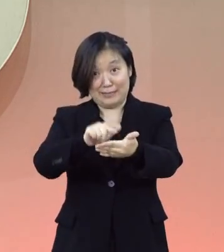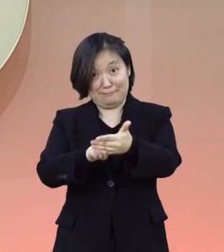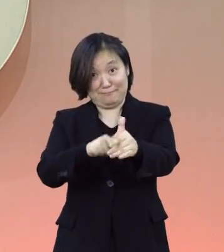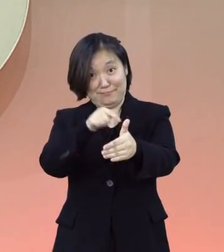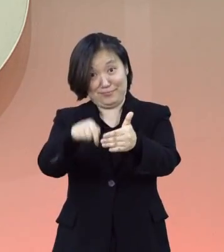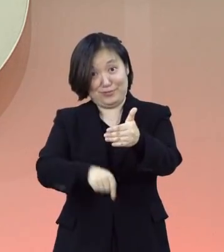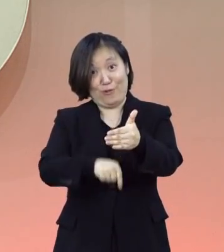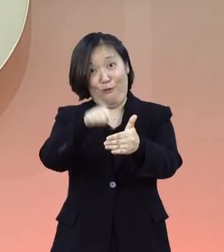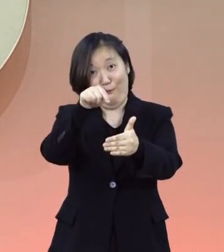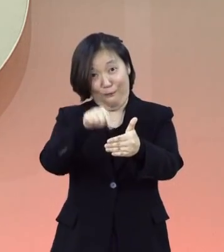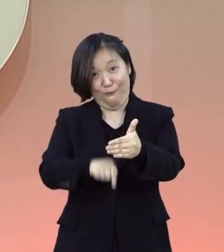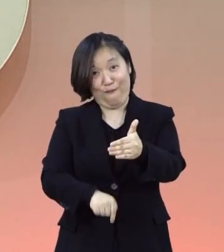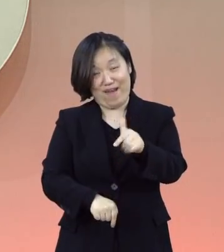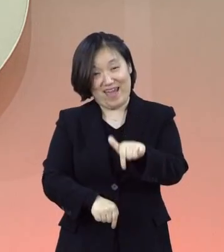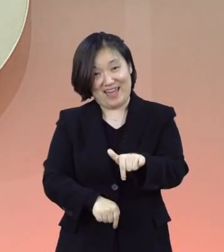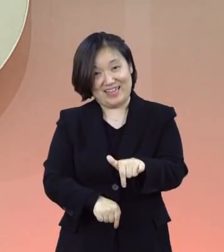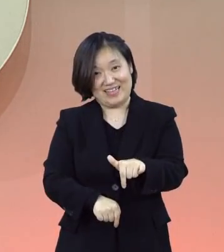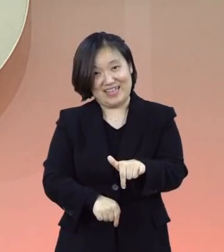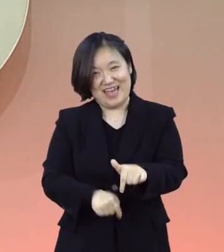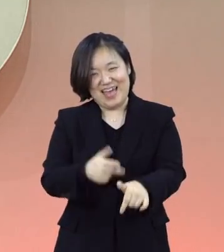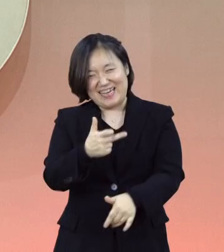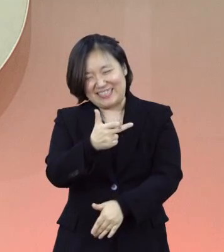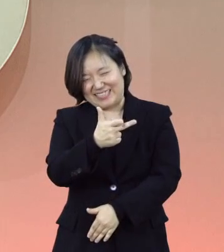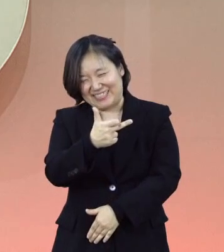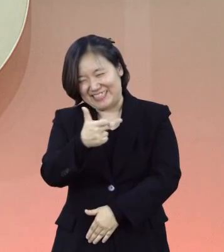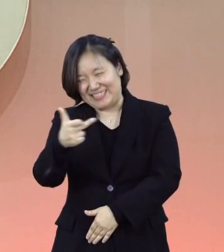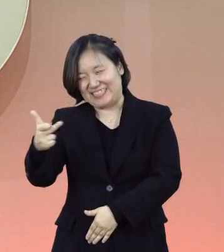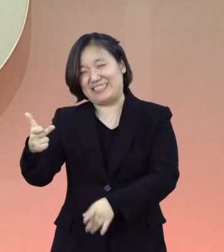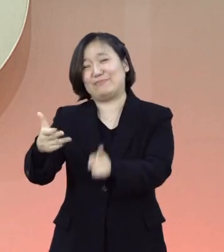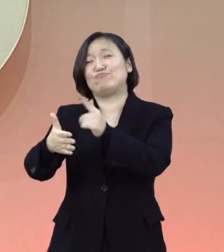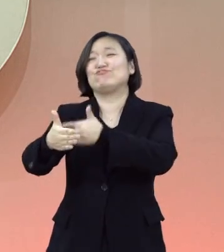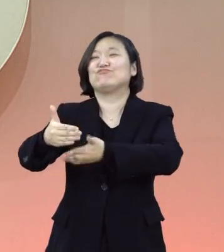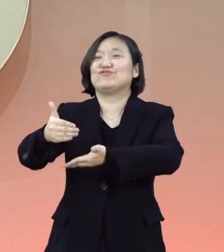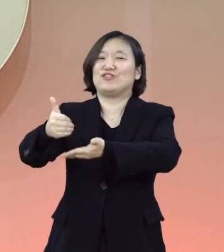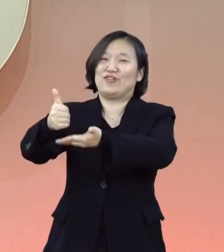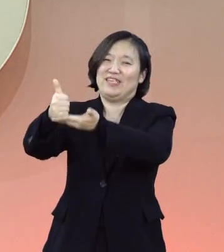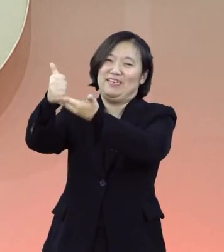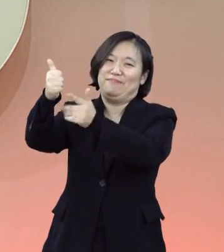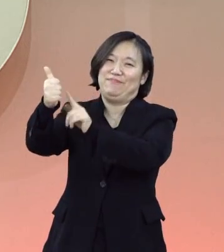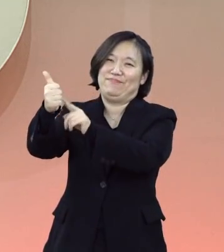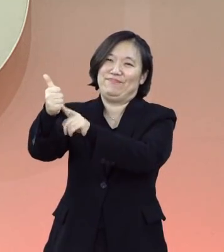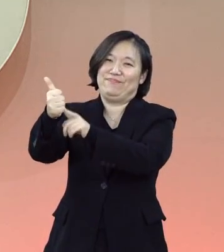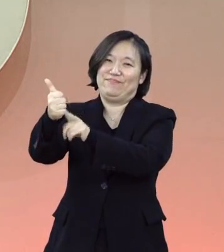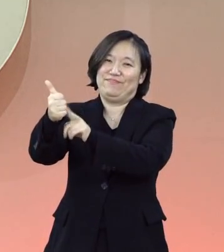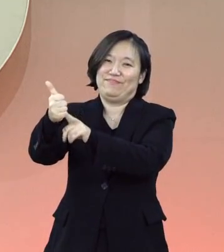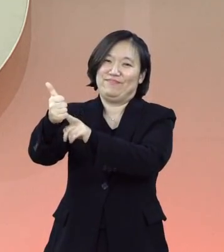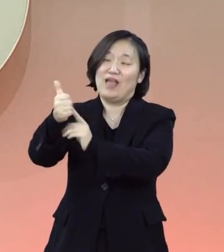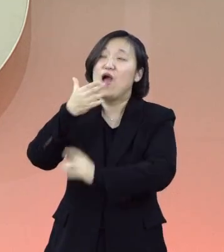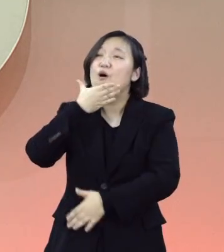에너지를 크나큰 불보살님의 공덕의 가피로